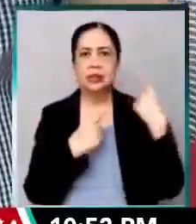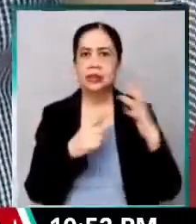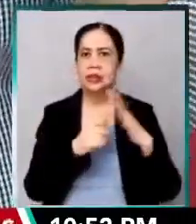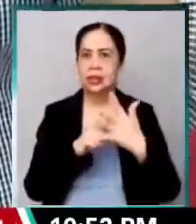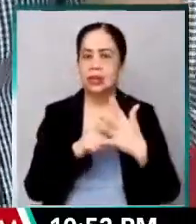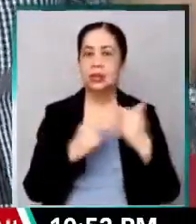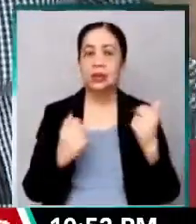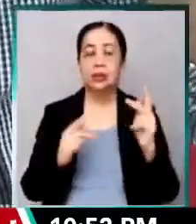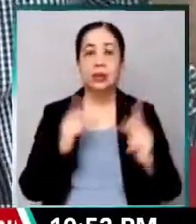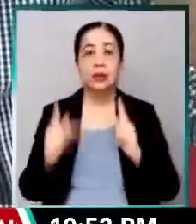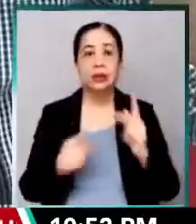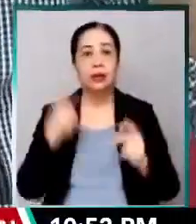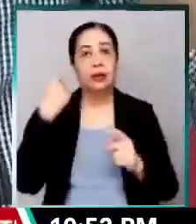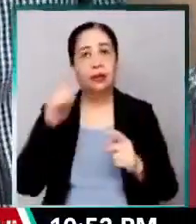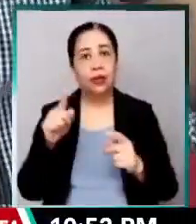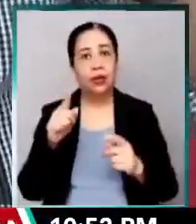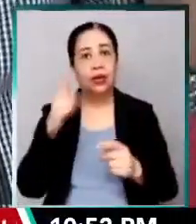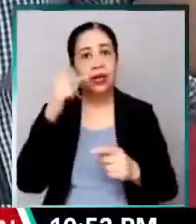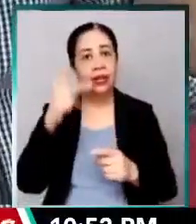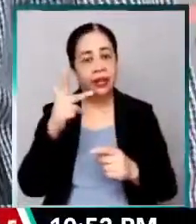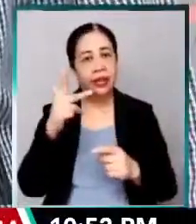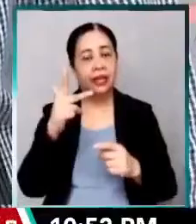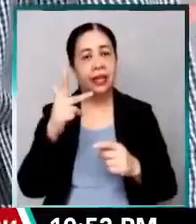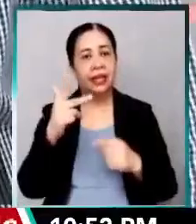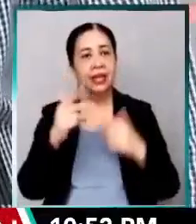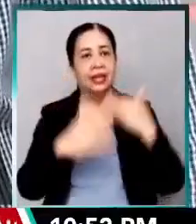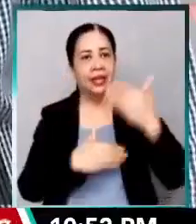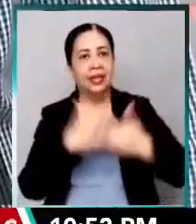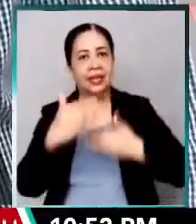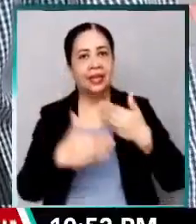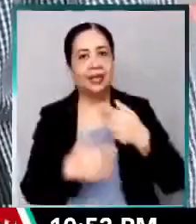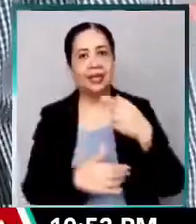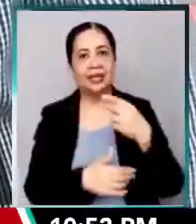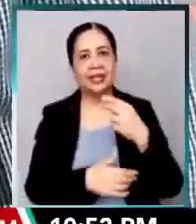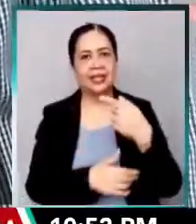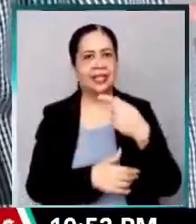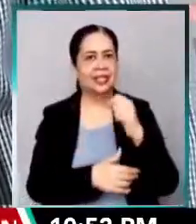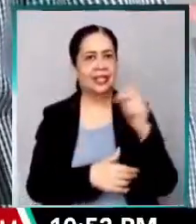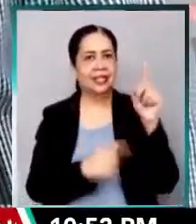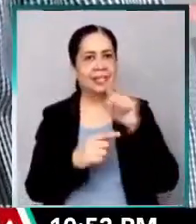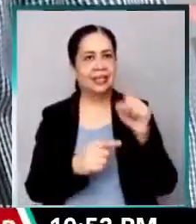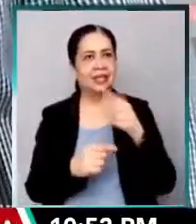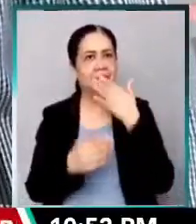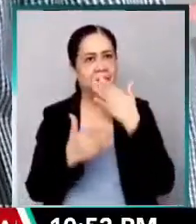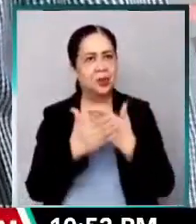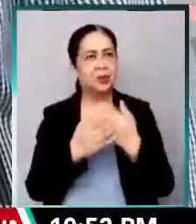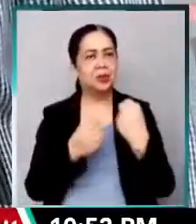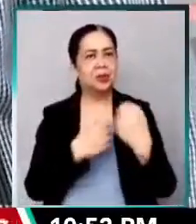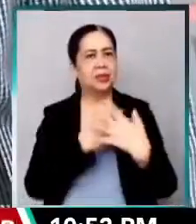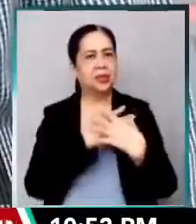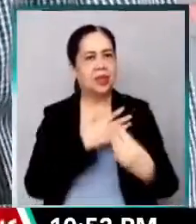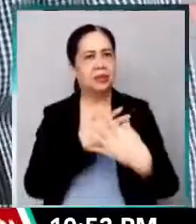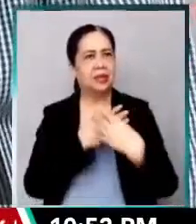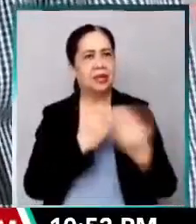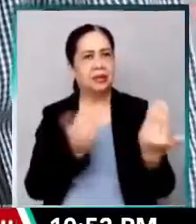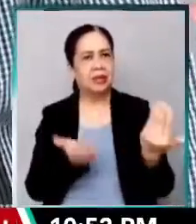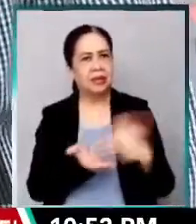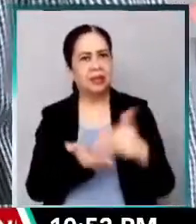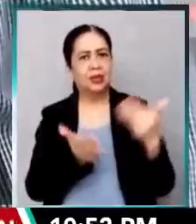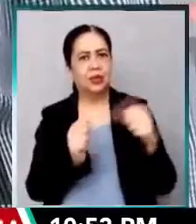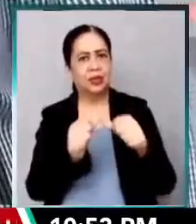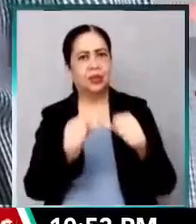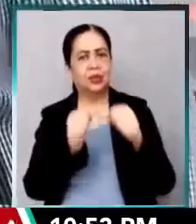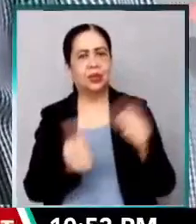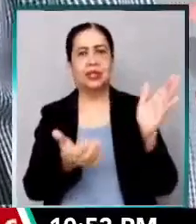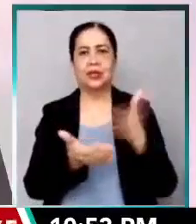for 3 generations hanggang Gen Z. Mabuti nga siguro may mga nag-revive ng mga songs, no? Kaya talagang tuloy-tuloy na umaandar yung aming